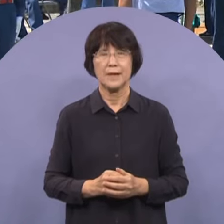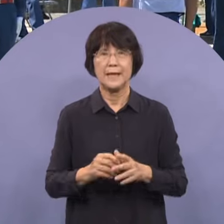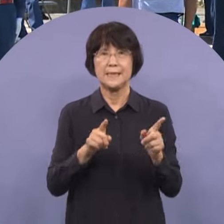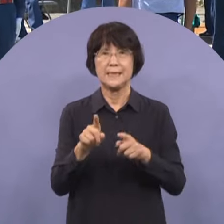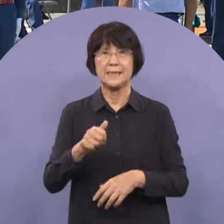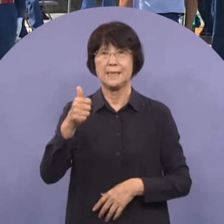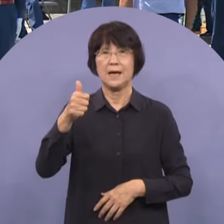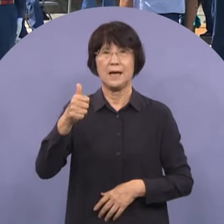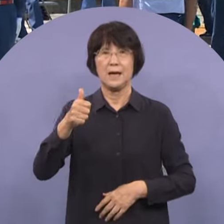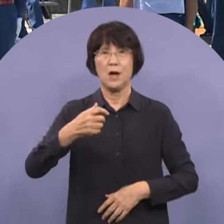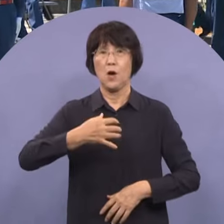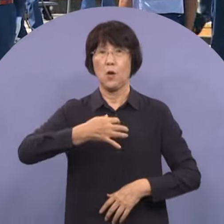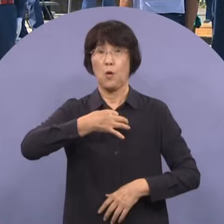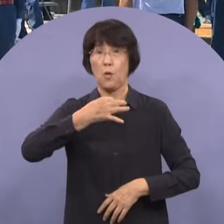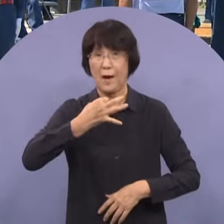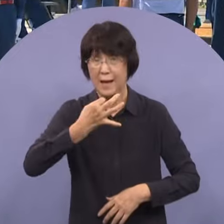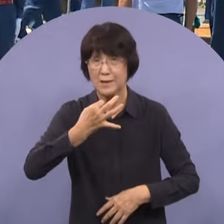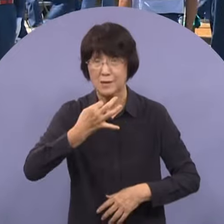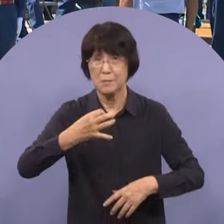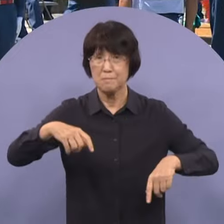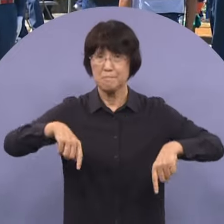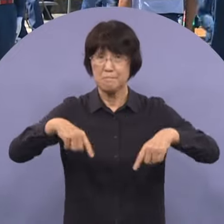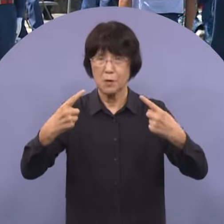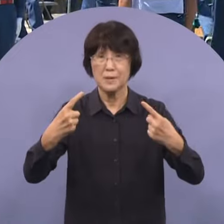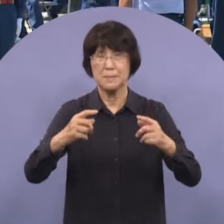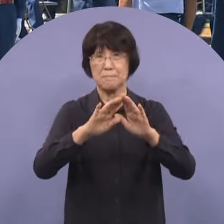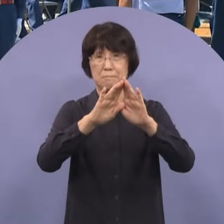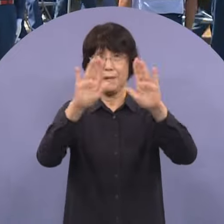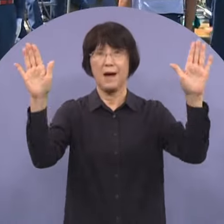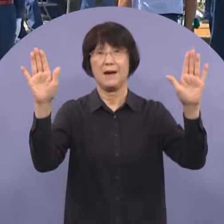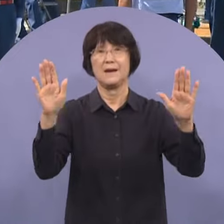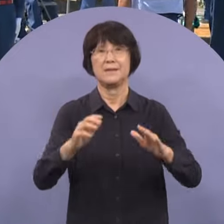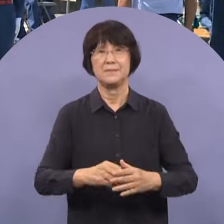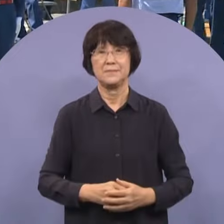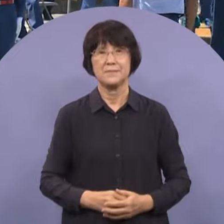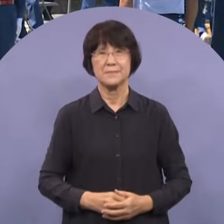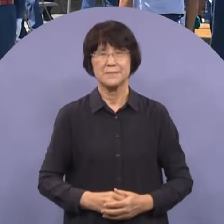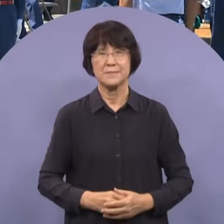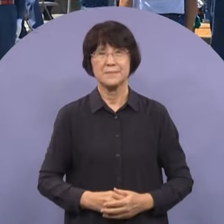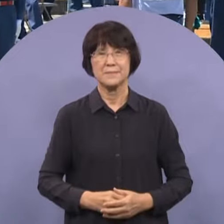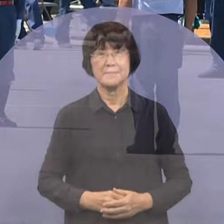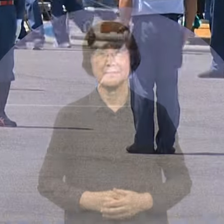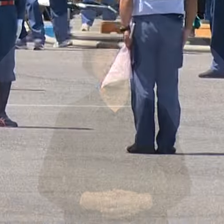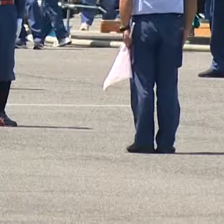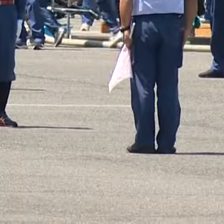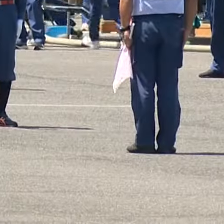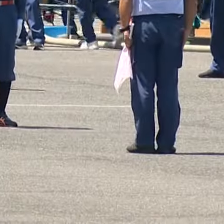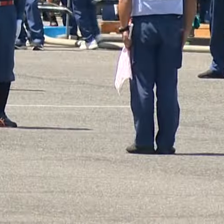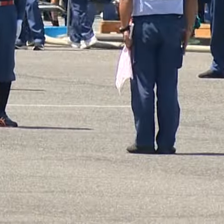記者の掛け声とともについに米原市の走法が始まった。